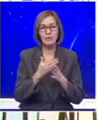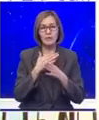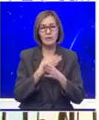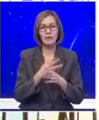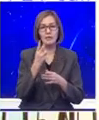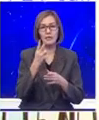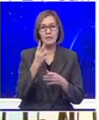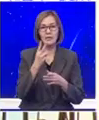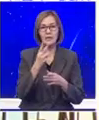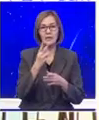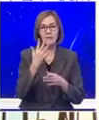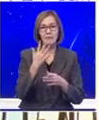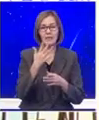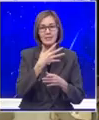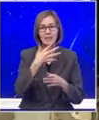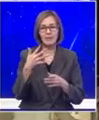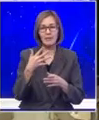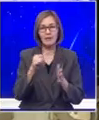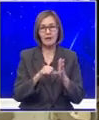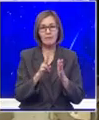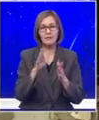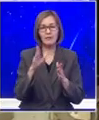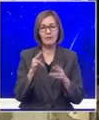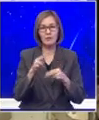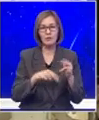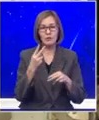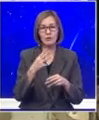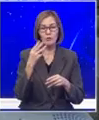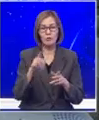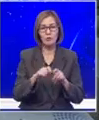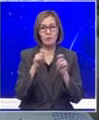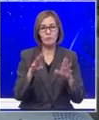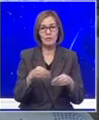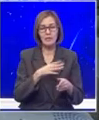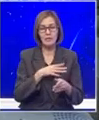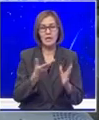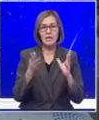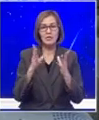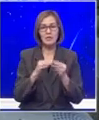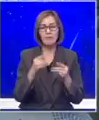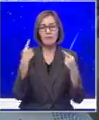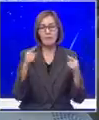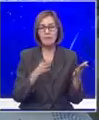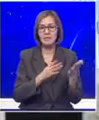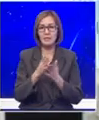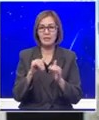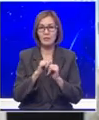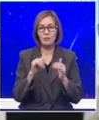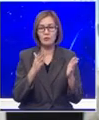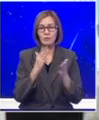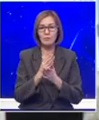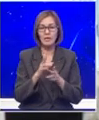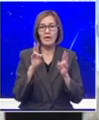2-5 қабатты 60 пәтерлі тұрғын үйдің құрылысы басталып, 2024 жылы қолданысқа беріледі. Жалпы өзге салада да өсім қарқынды,